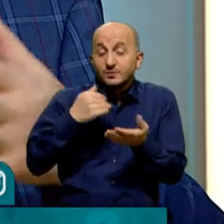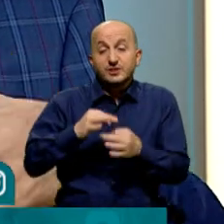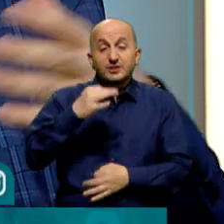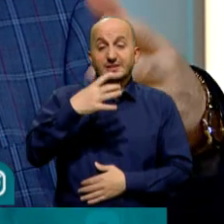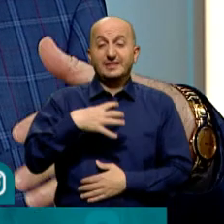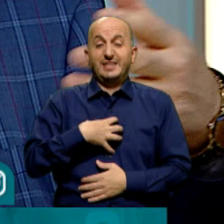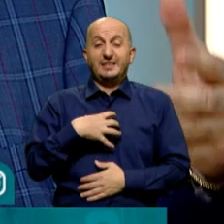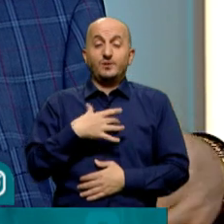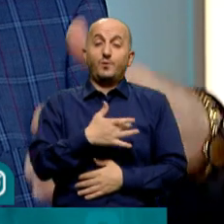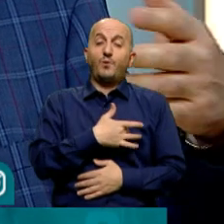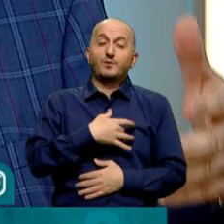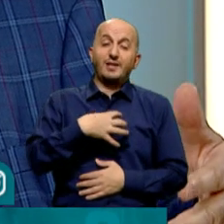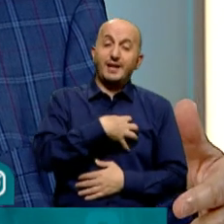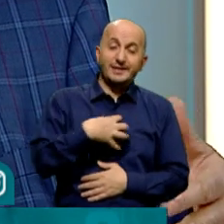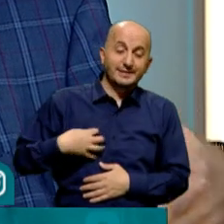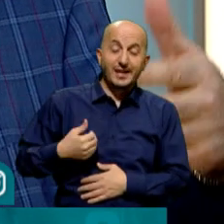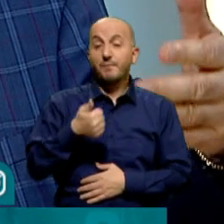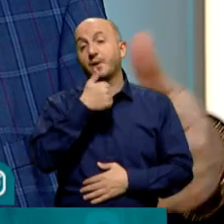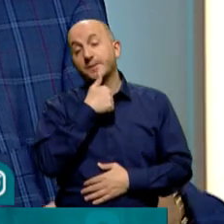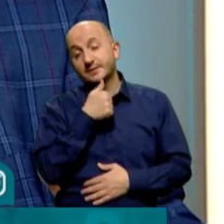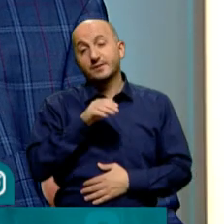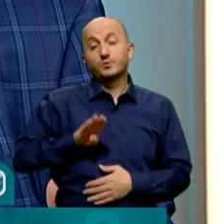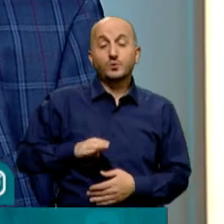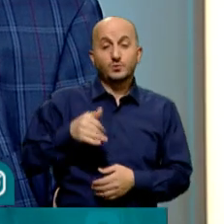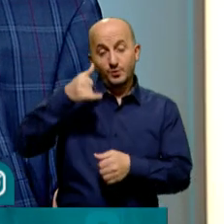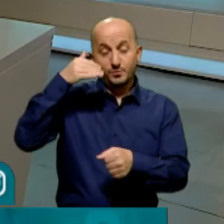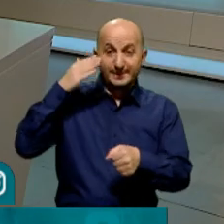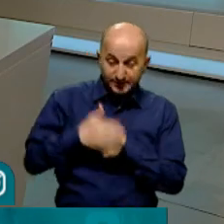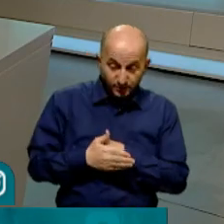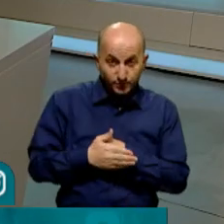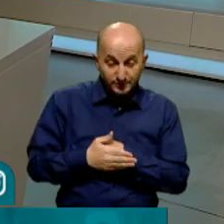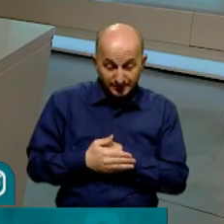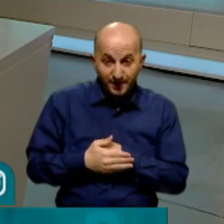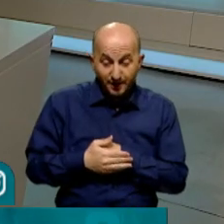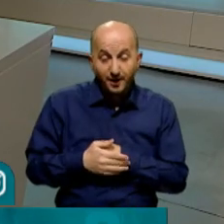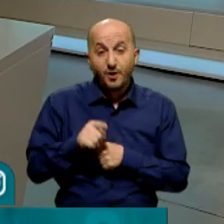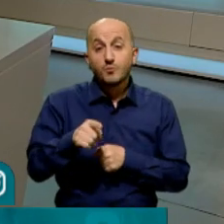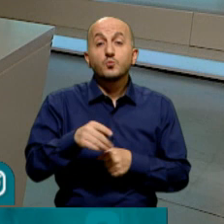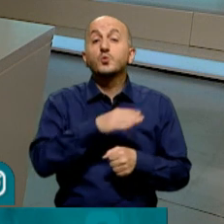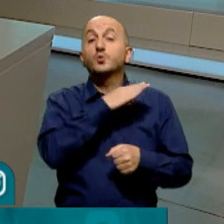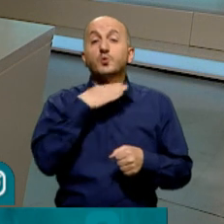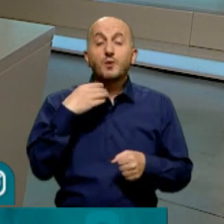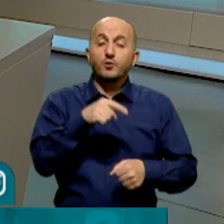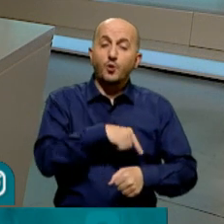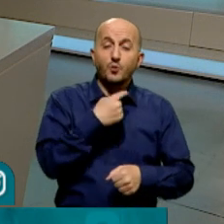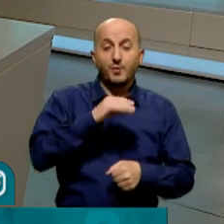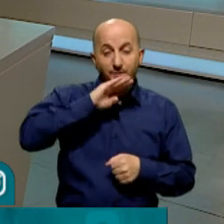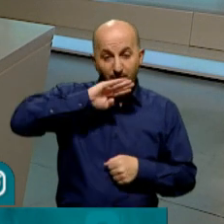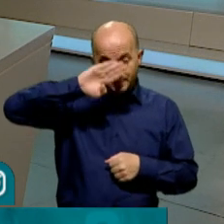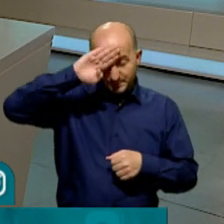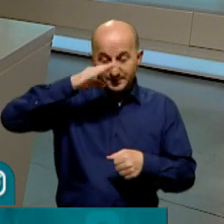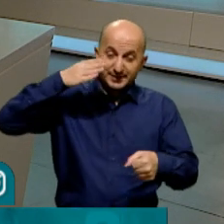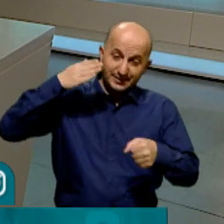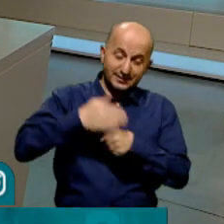gönlünden gelerek annesine, babasına, kardeşine, çocuğuna kurban kesiyor ise bu kurban normal, kurban bayramında kesilen